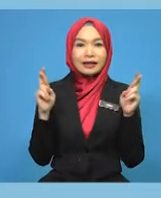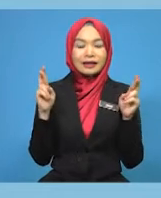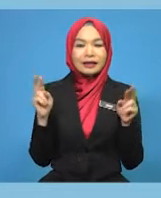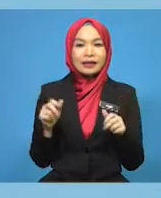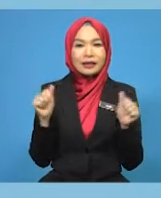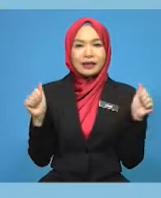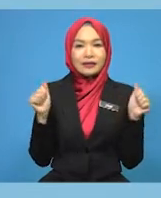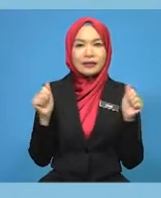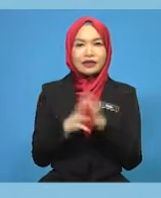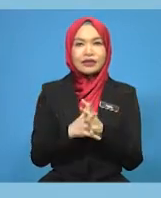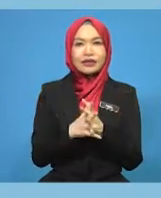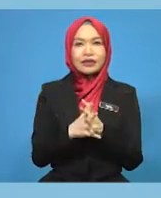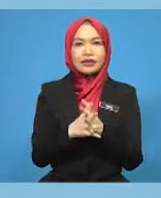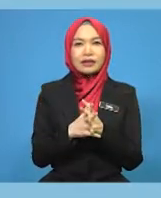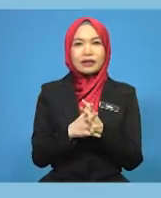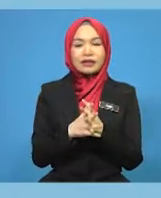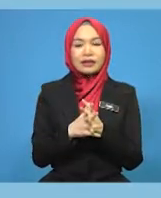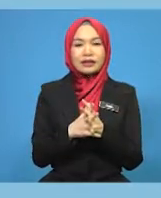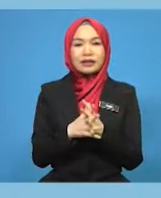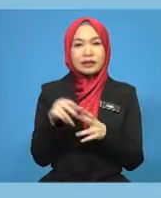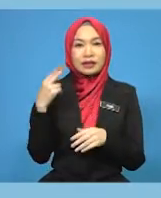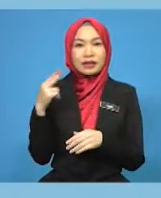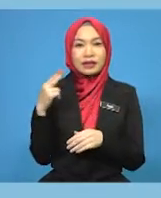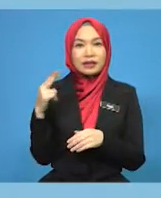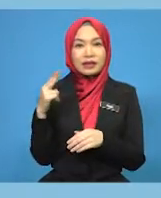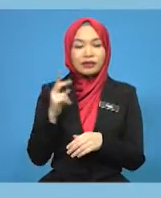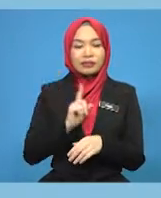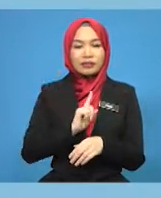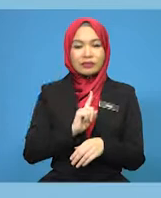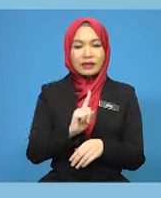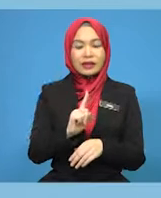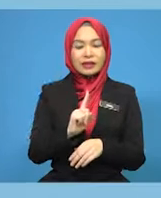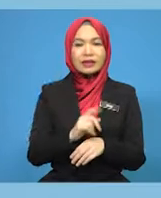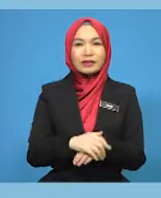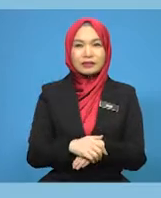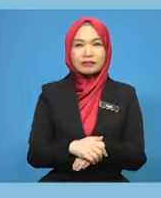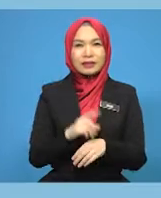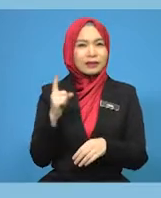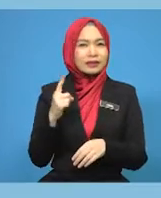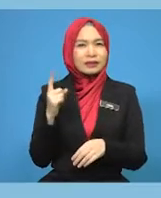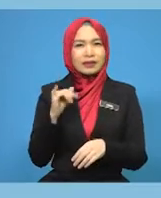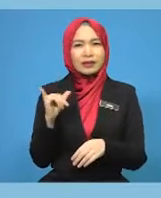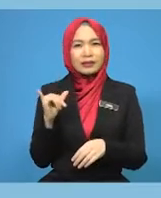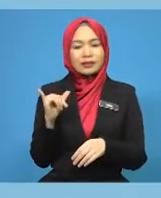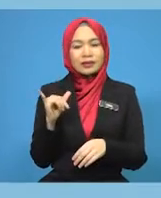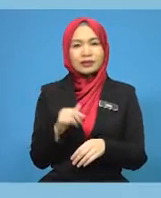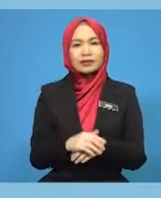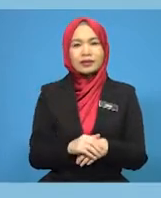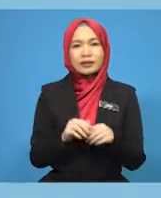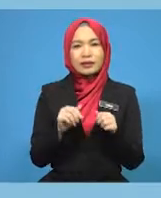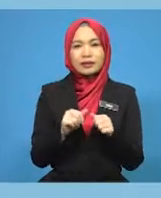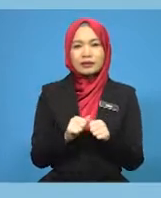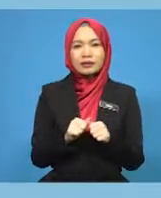juga merupakan simbol Islamik. Hijau juga mewujudkan suasana aman dan ceria pada hari raya.